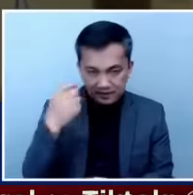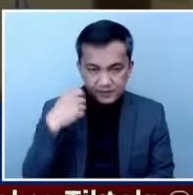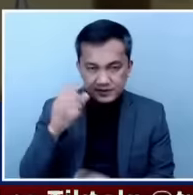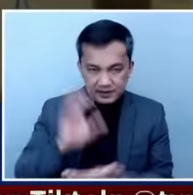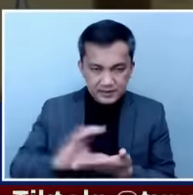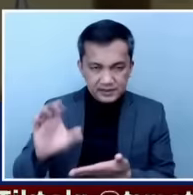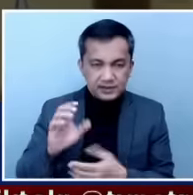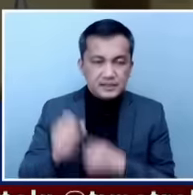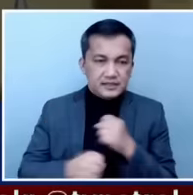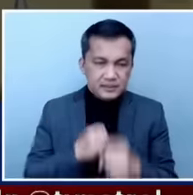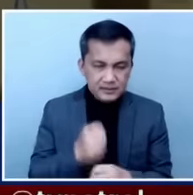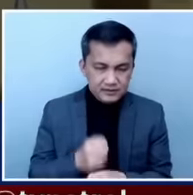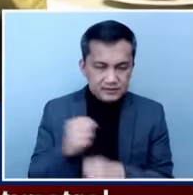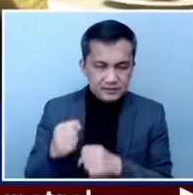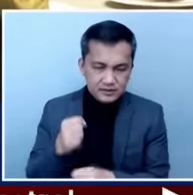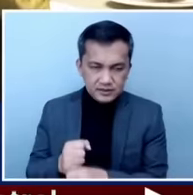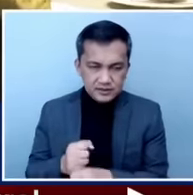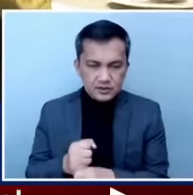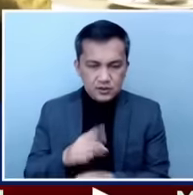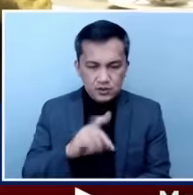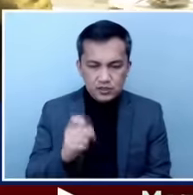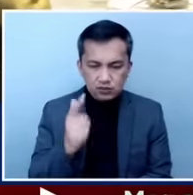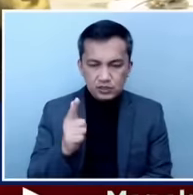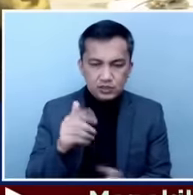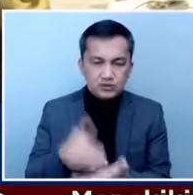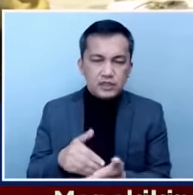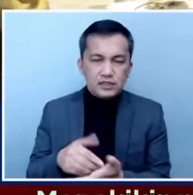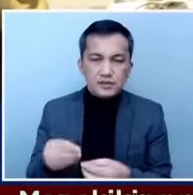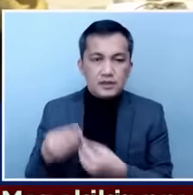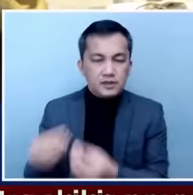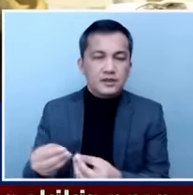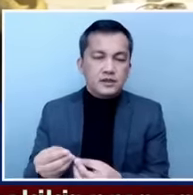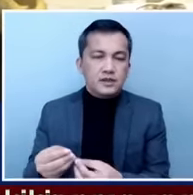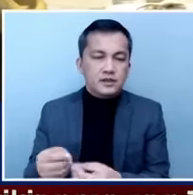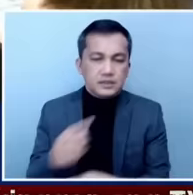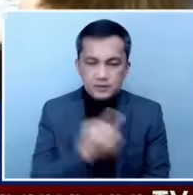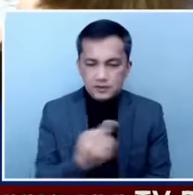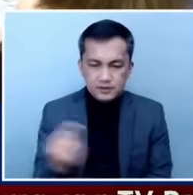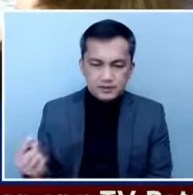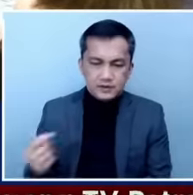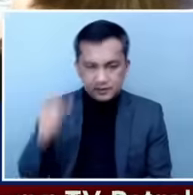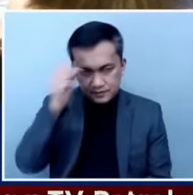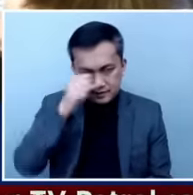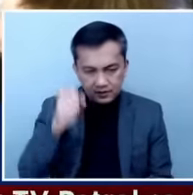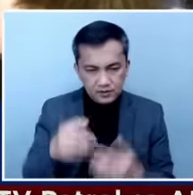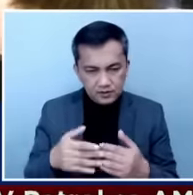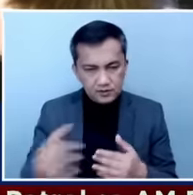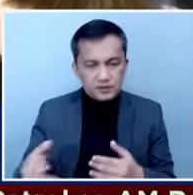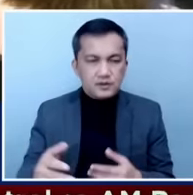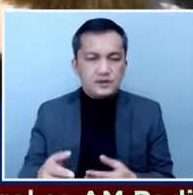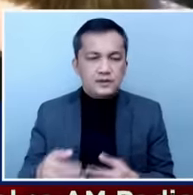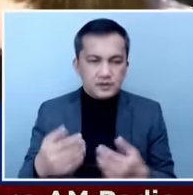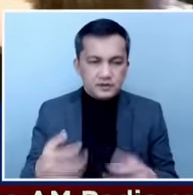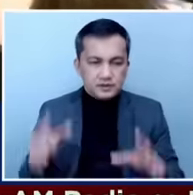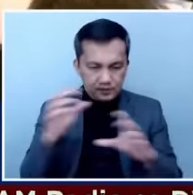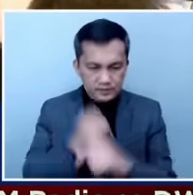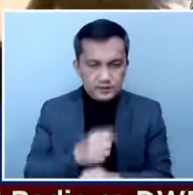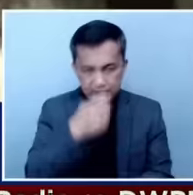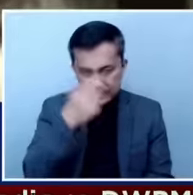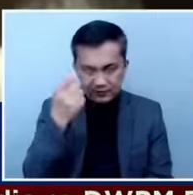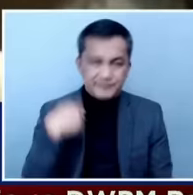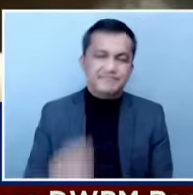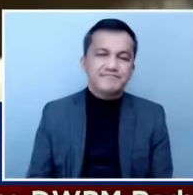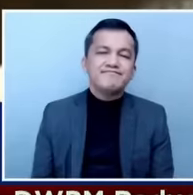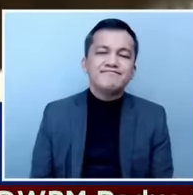ng 120,000 piso o higit pa ang bawat isang scholar hanggang sa makapagtapos sila. Ayon